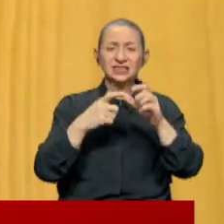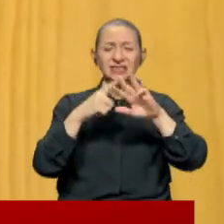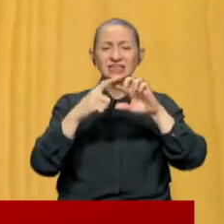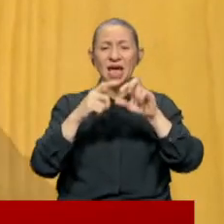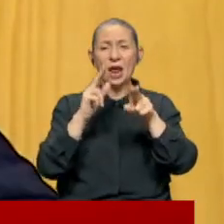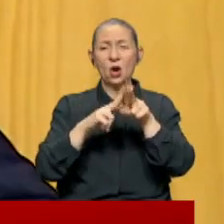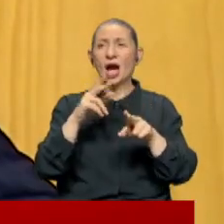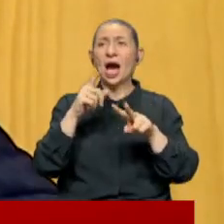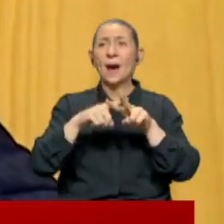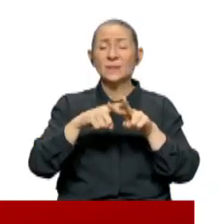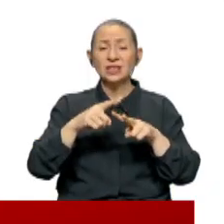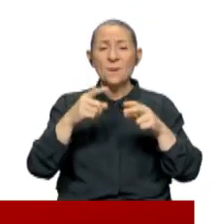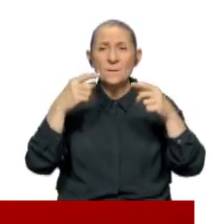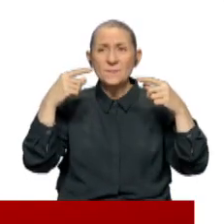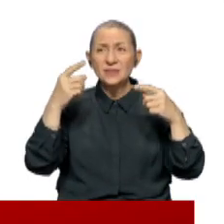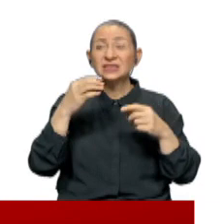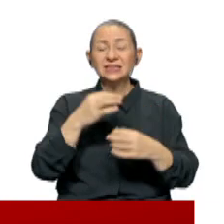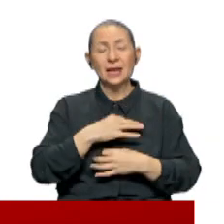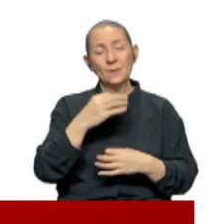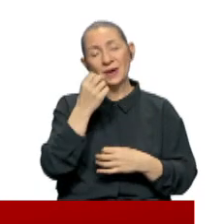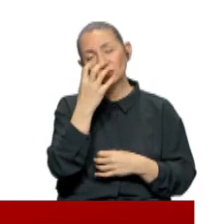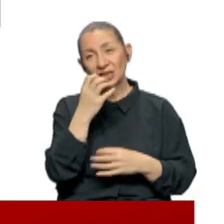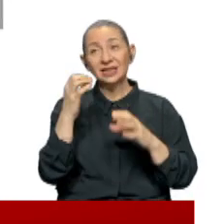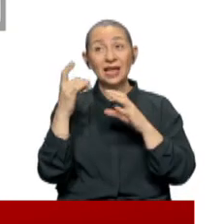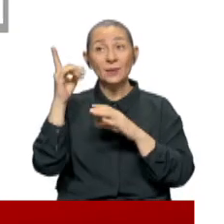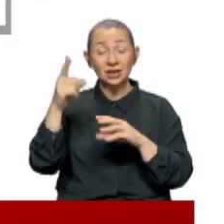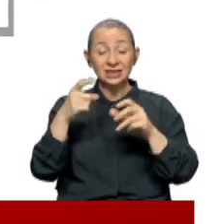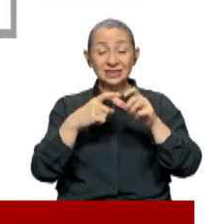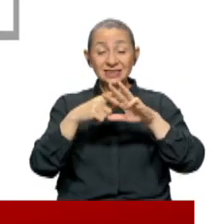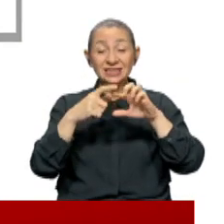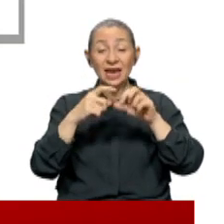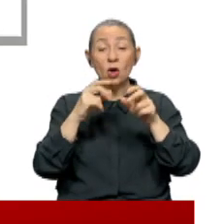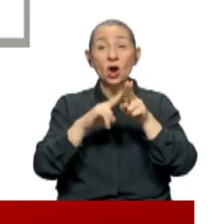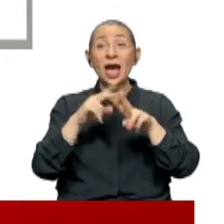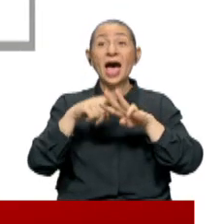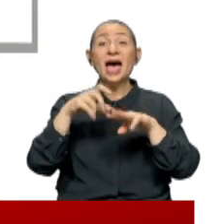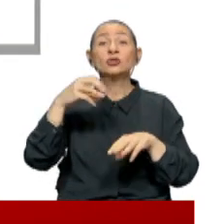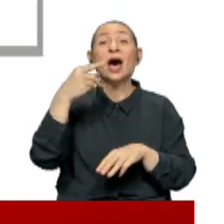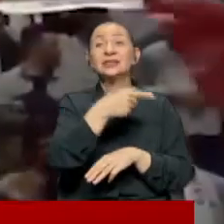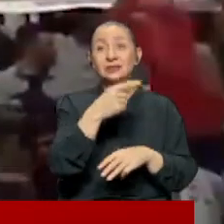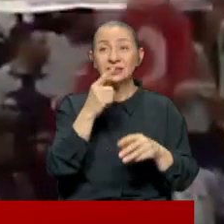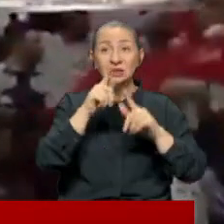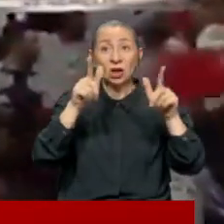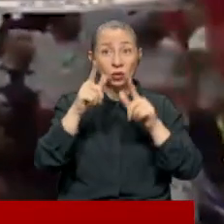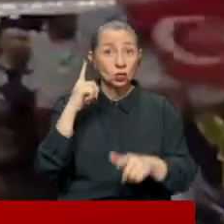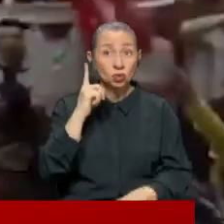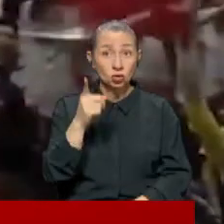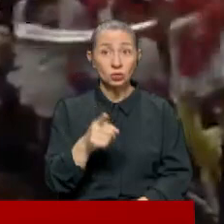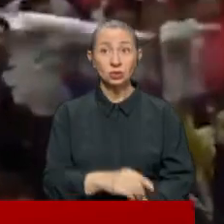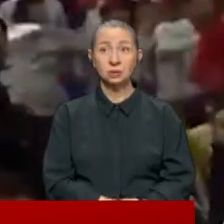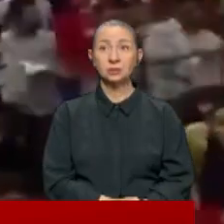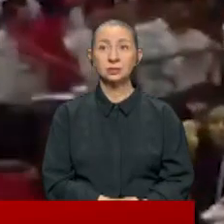Merhaba Ahmet mandacıdır Sayın Bahçeli Diyarbakır'da atılan serok Erdoğan sloganlarını Duydunuz mu